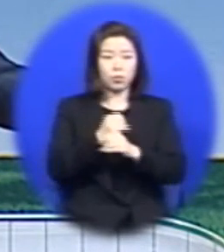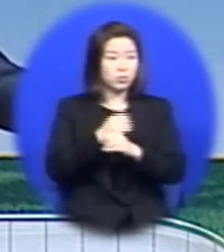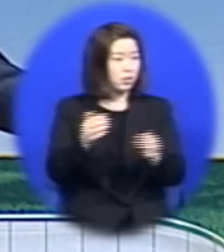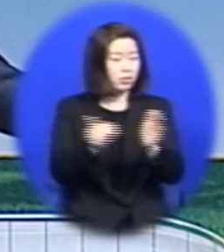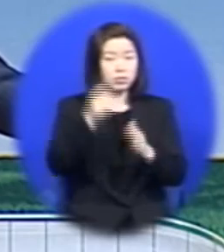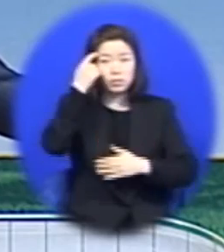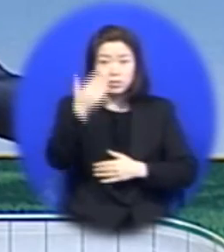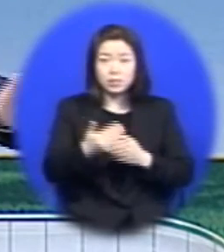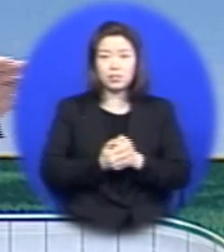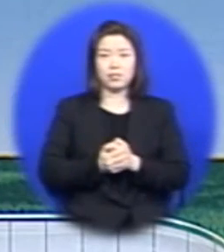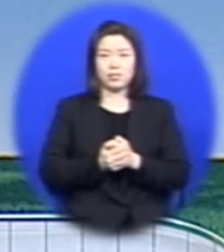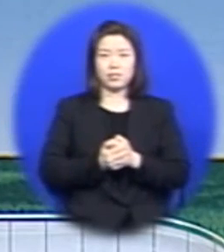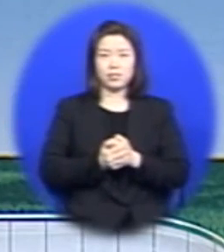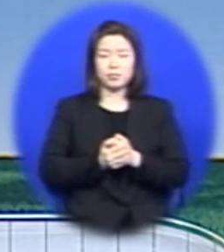끝났지?